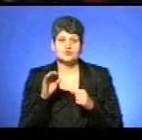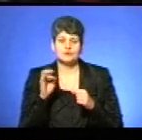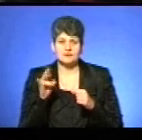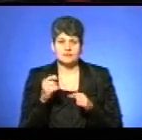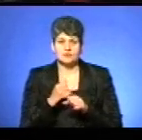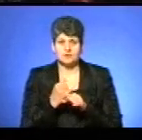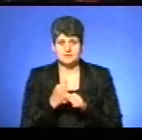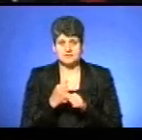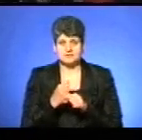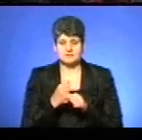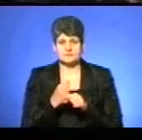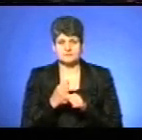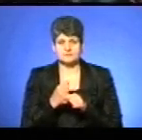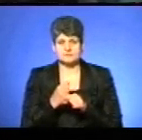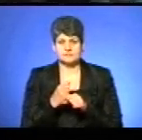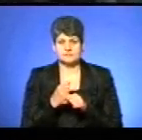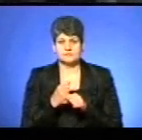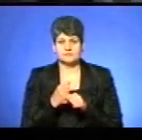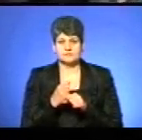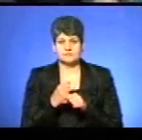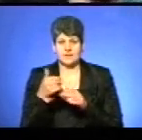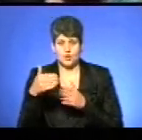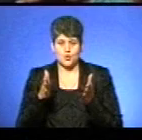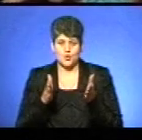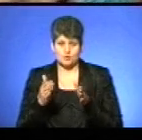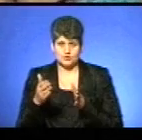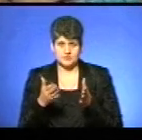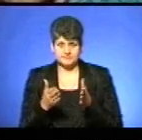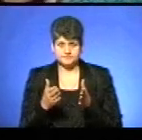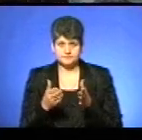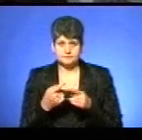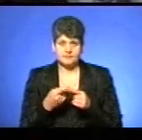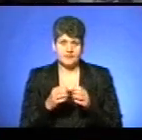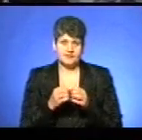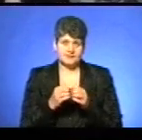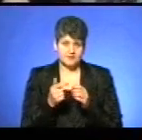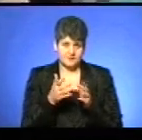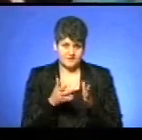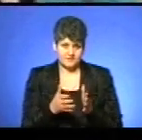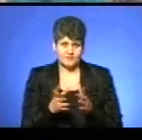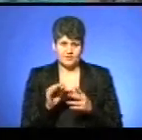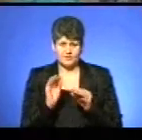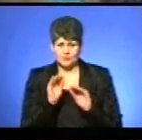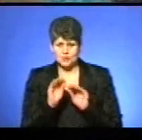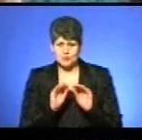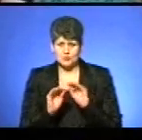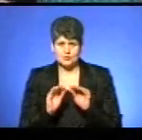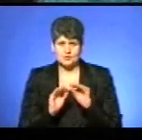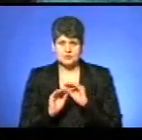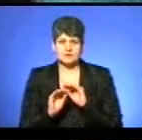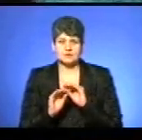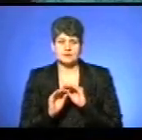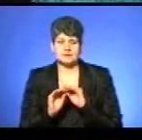з картопки, він робиться з коробочки, ціна якій 10 гривень. Потім ці всі кусочки ми з